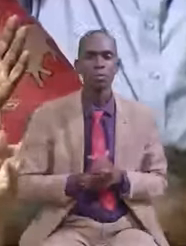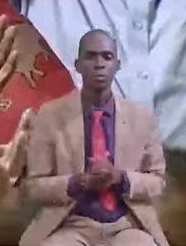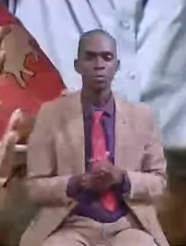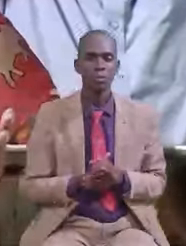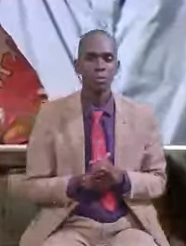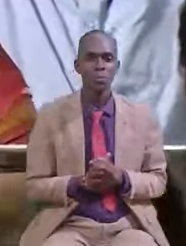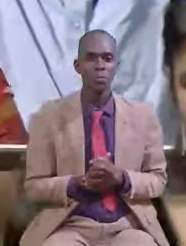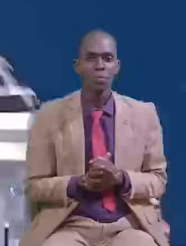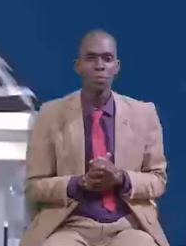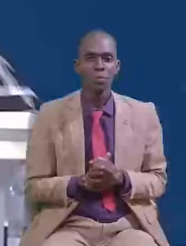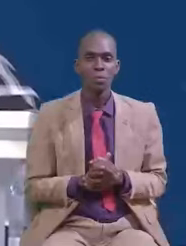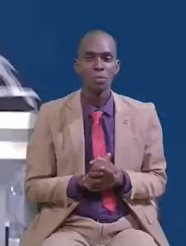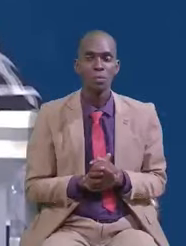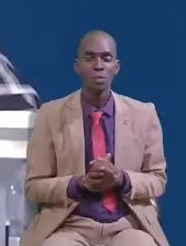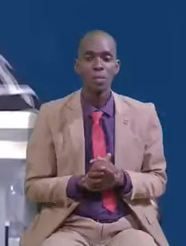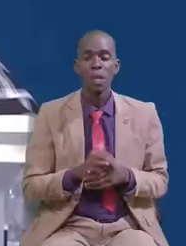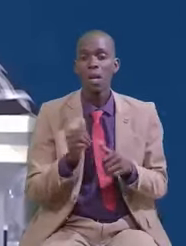Où que vous soyez en ligne,